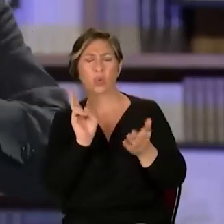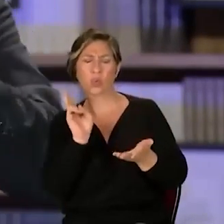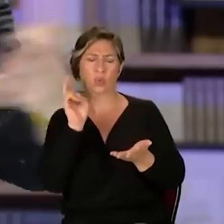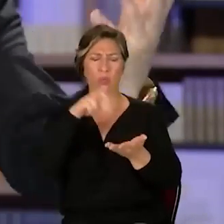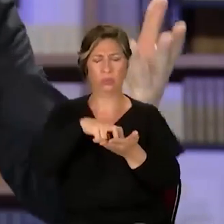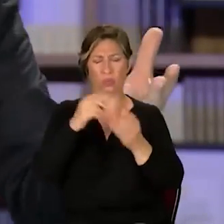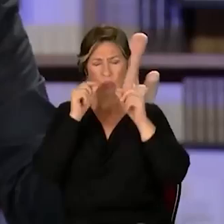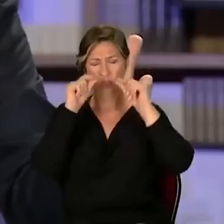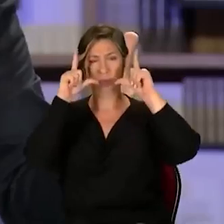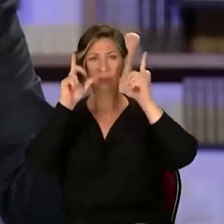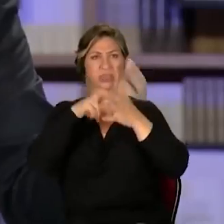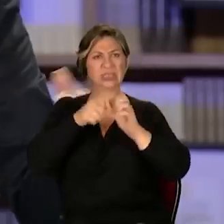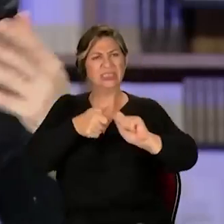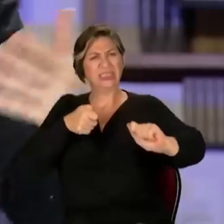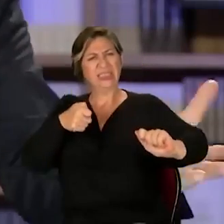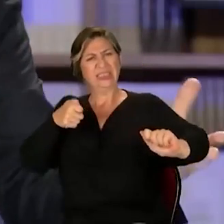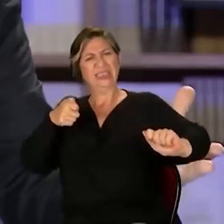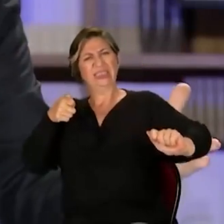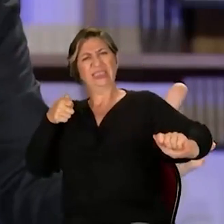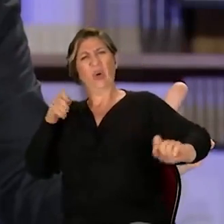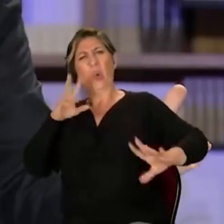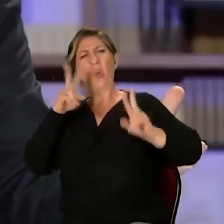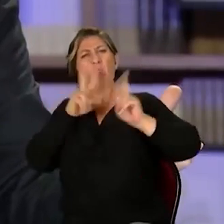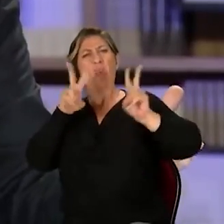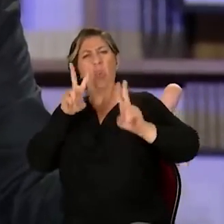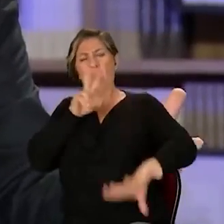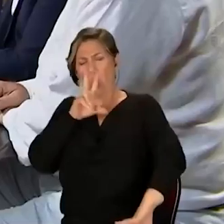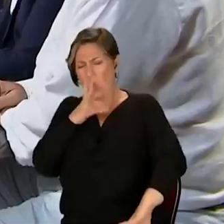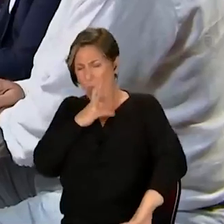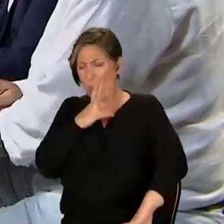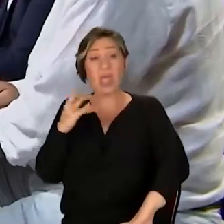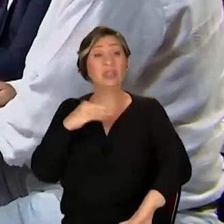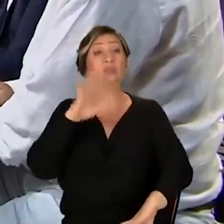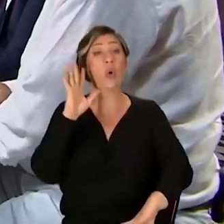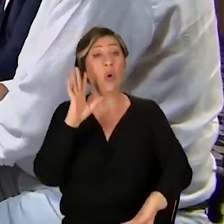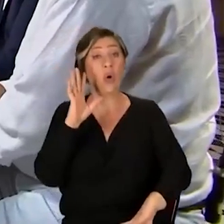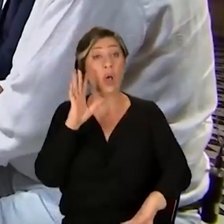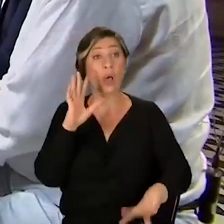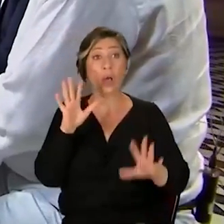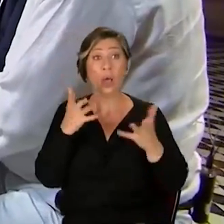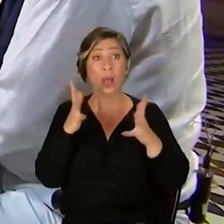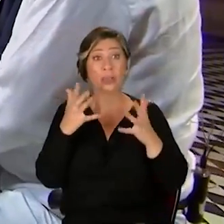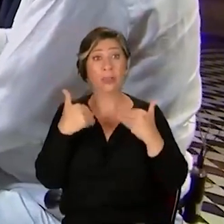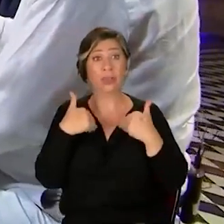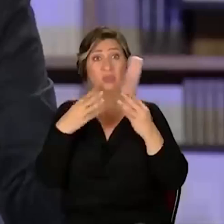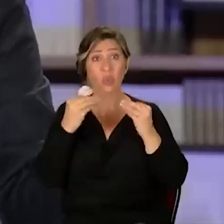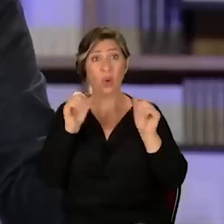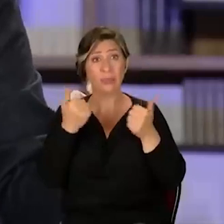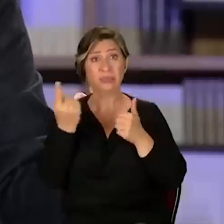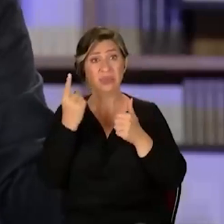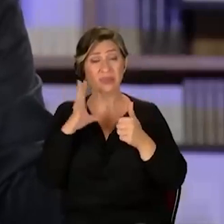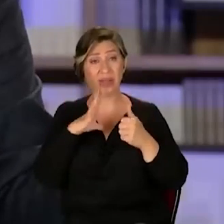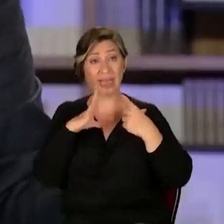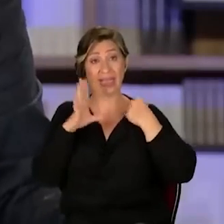anda itibaren kramplar geçiriyorum ve geçmiyor bu kramp. Ondan sonra dedim herhalde bende çok önemli bir şey çünkü var filan.